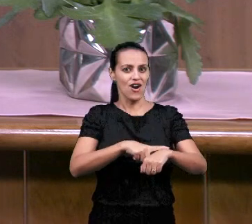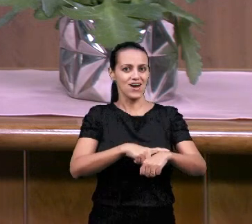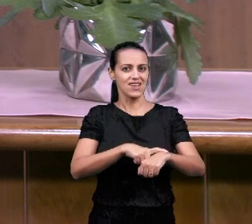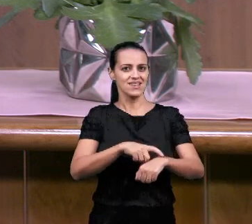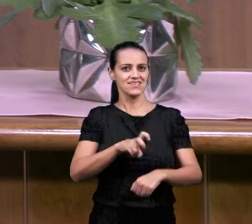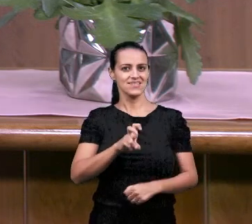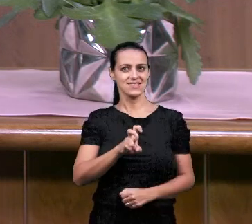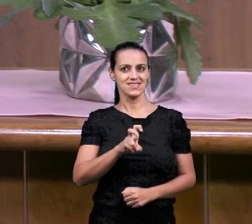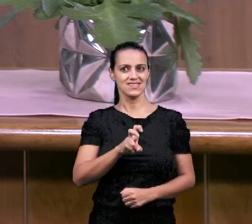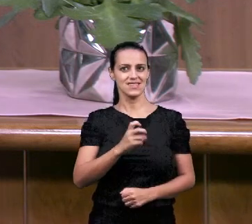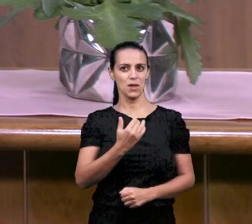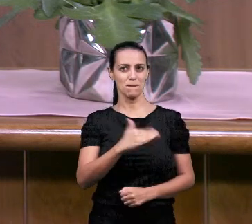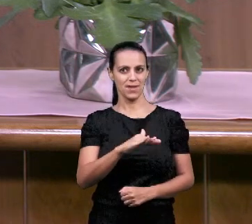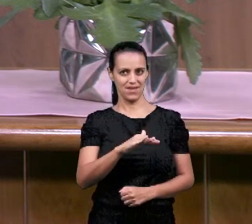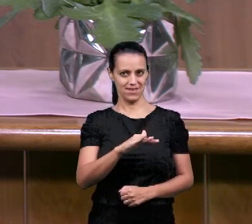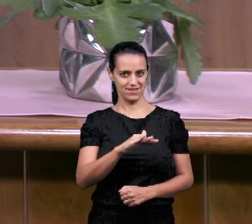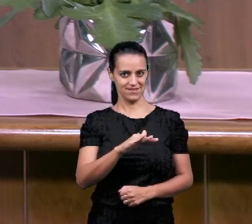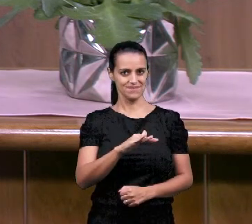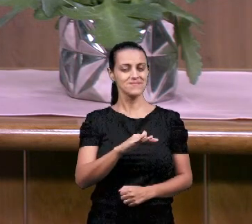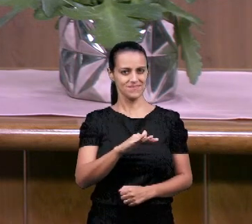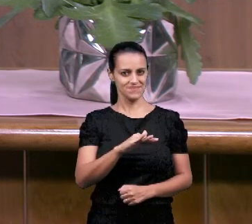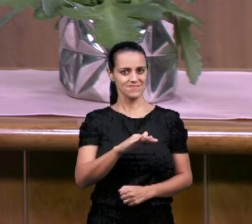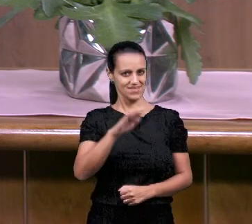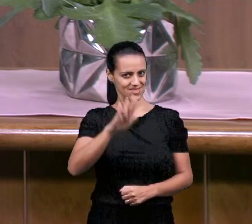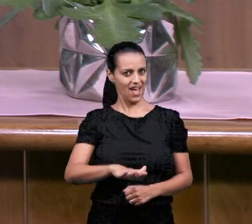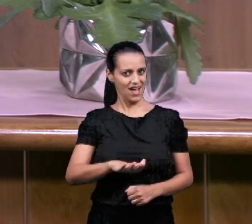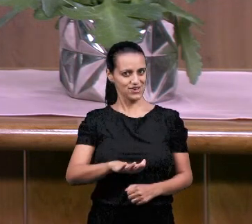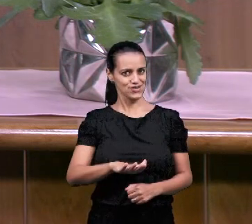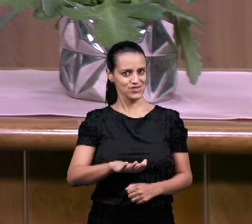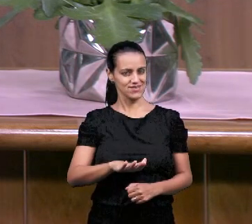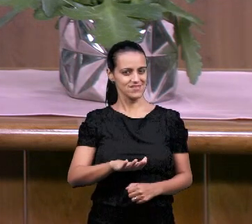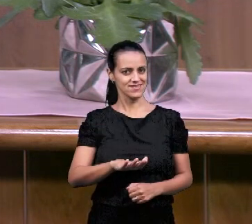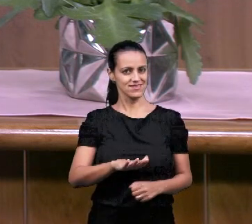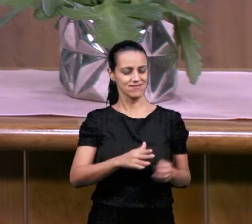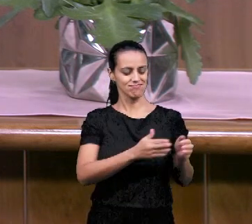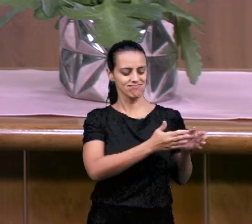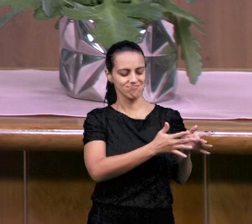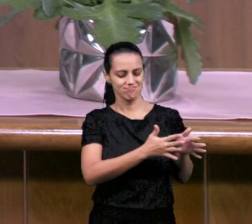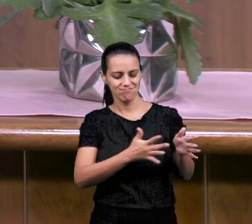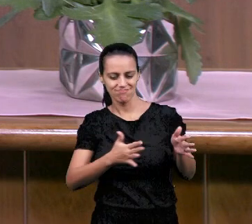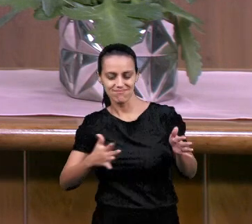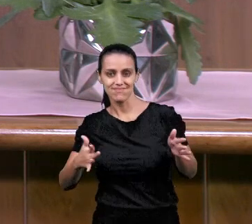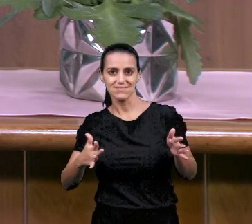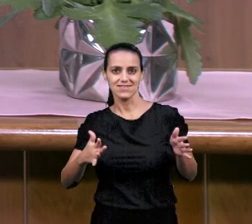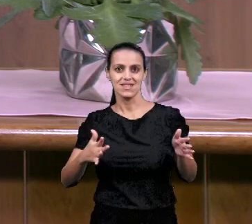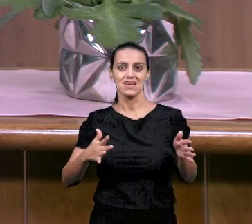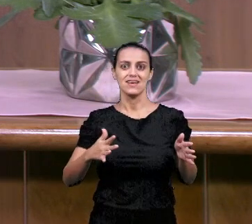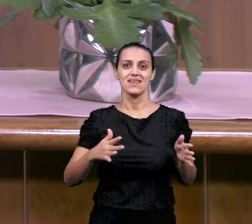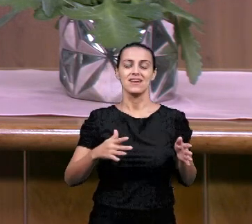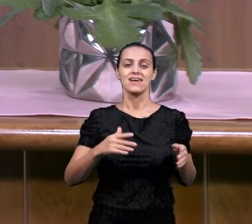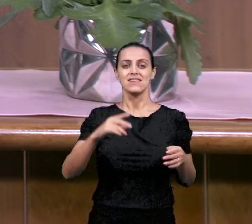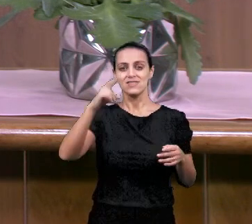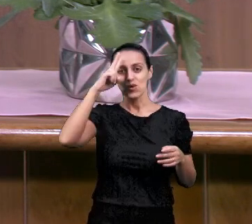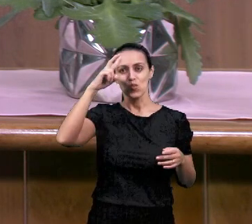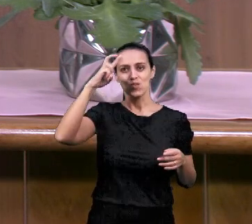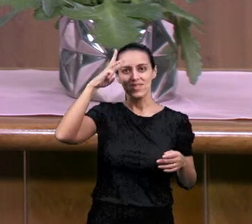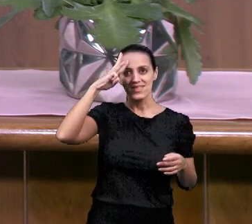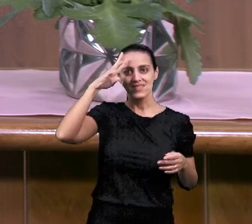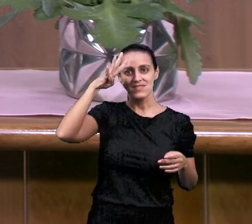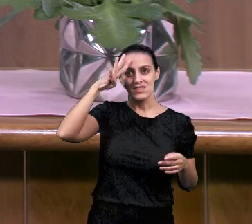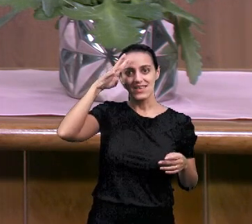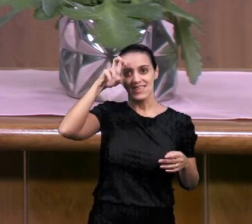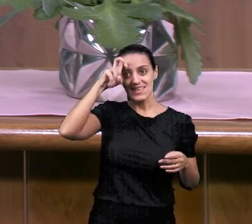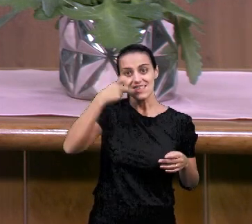17h30. De lundi à vendredi, notez bien, à 17h30, des cultes de